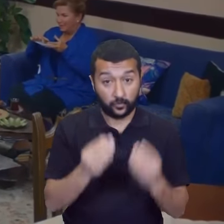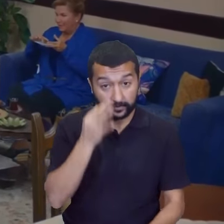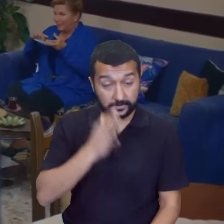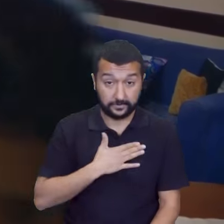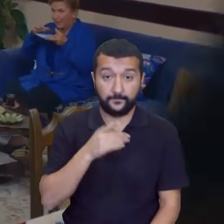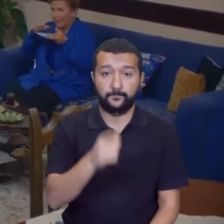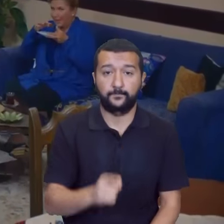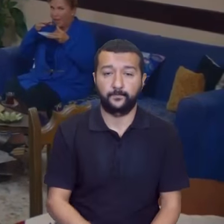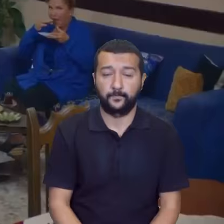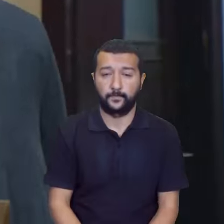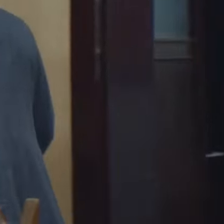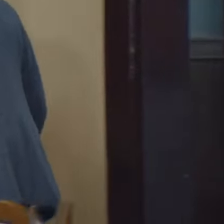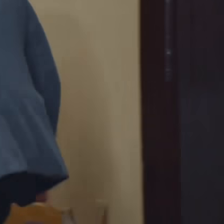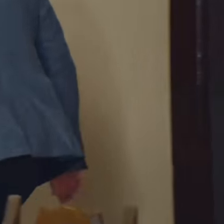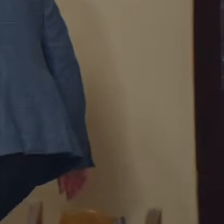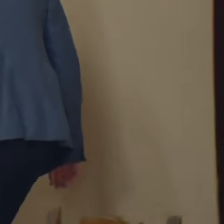canım?